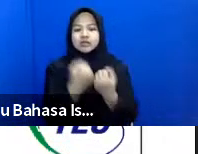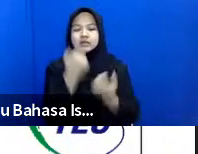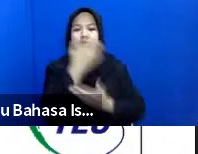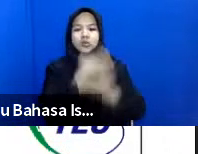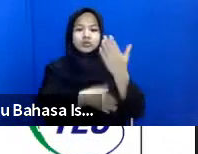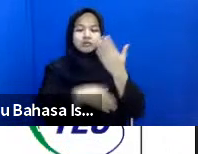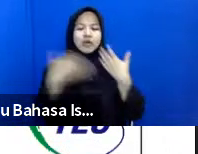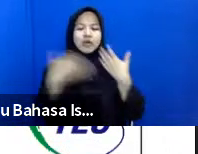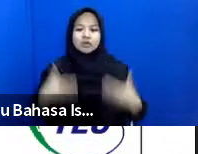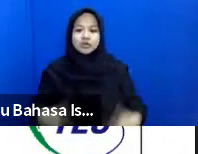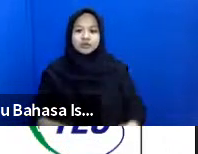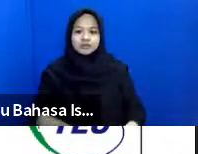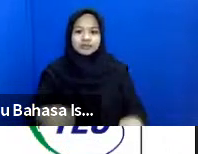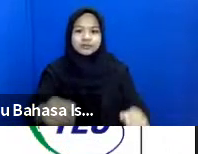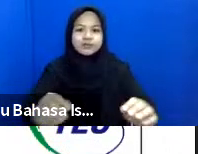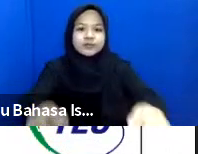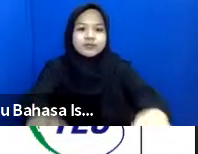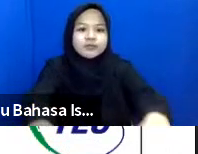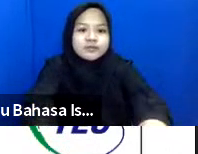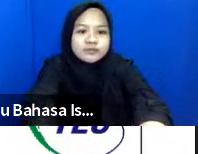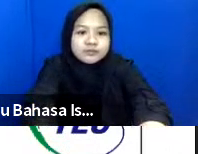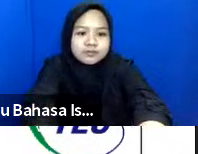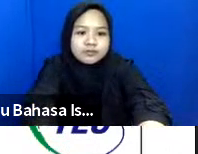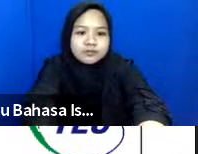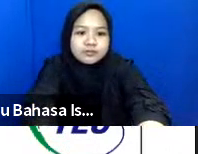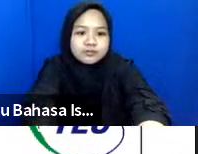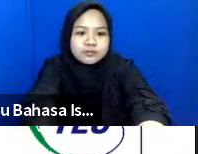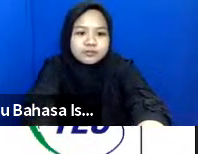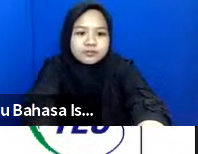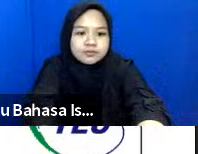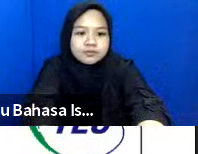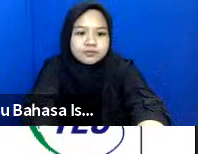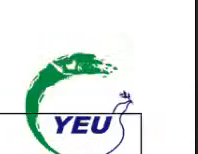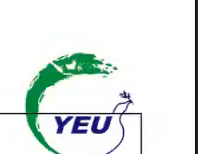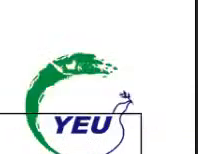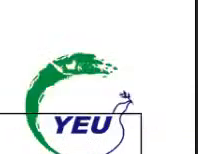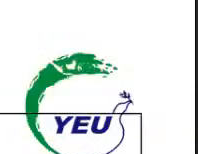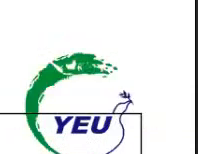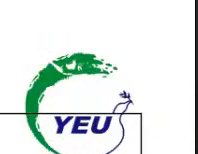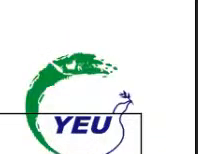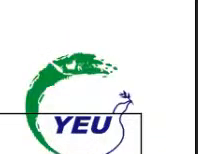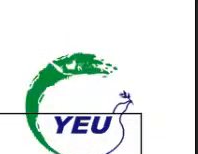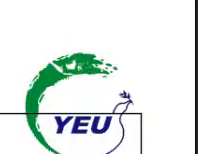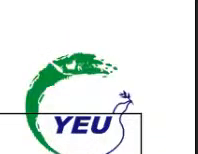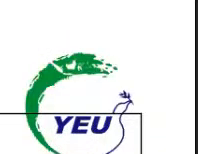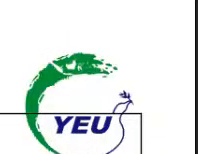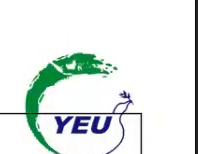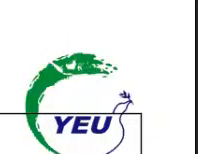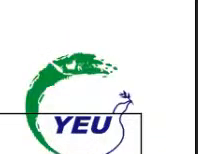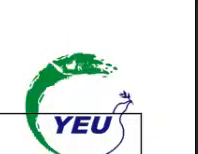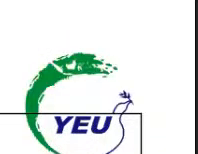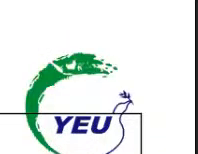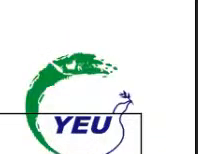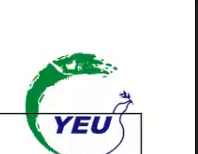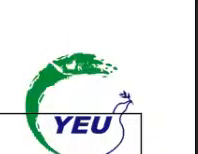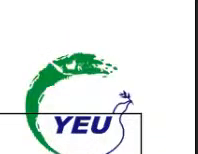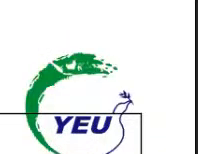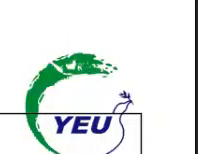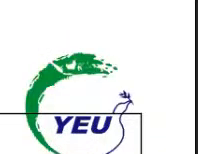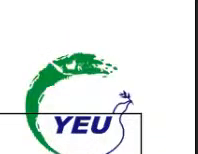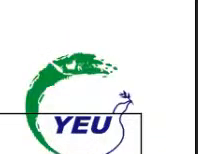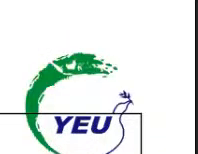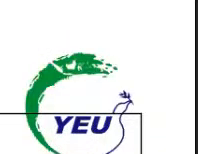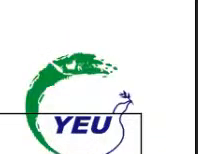teman-teman disabilitas dan lansia bukan berarti hanya jadi beban tapi sebetulnya mereka juga bisa